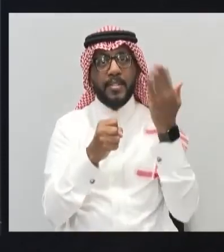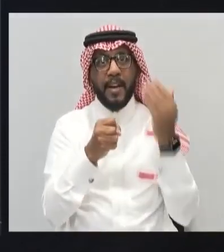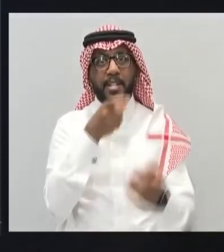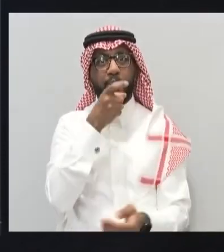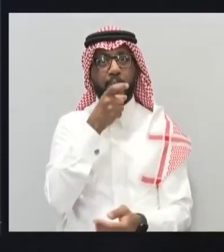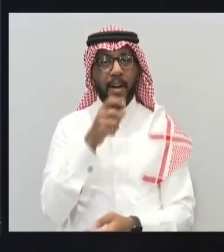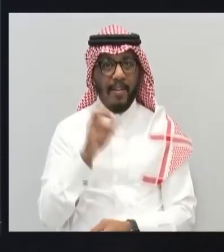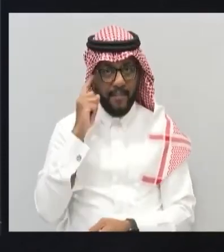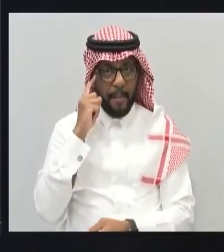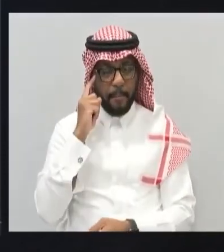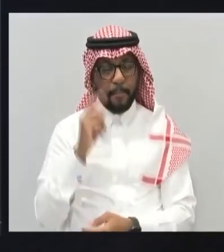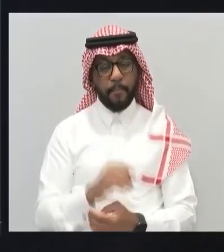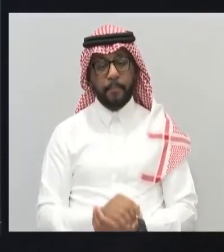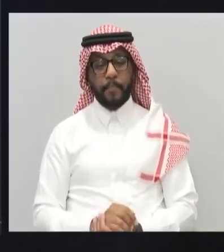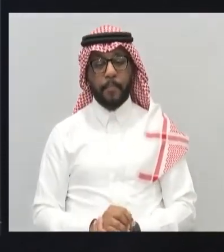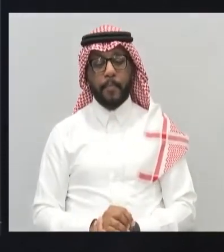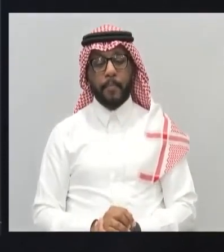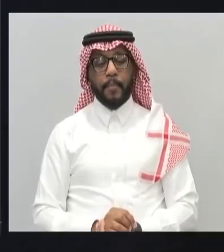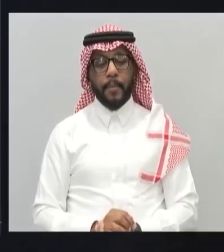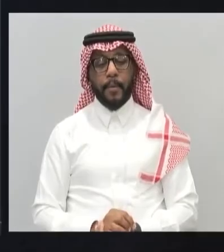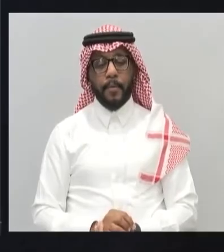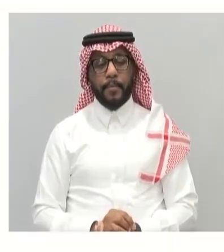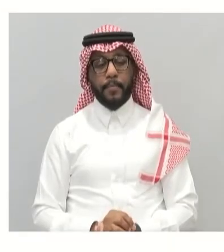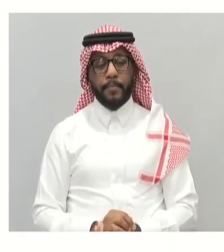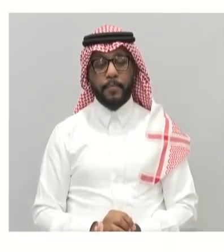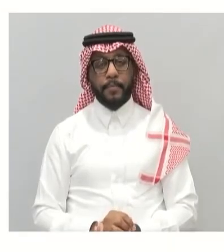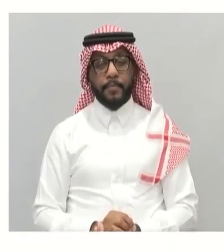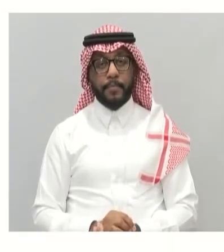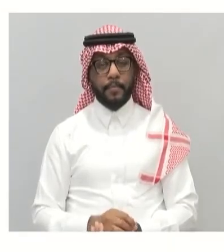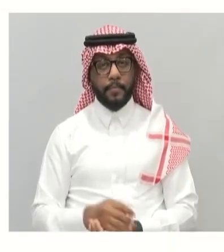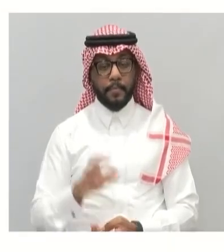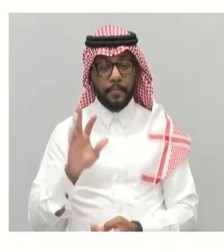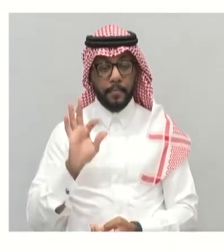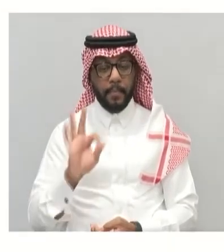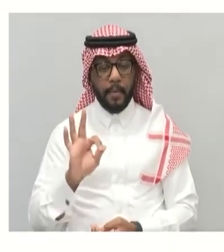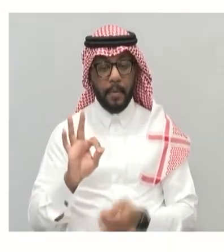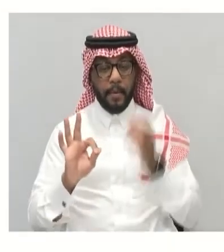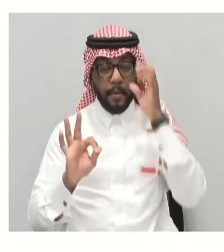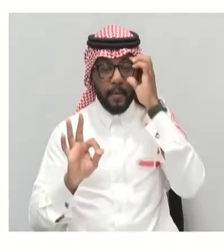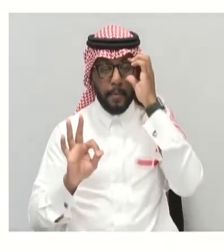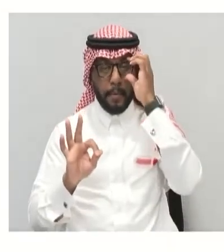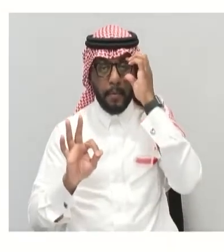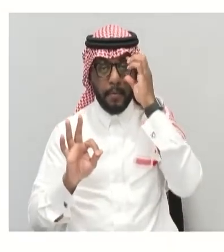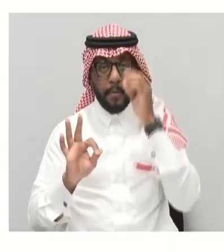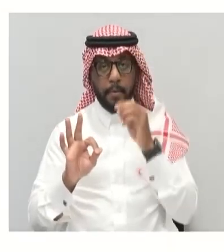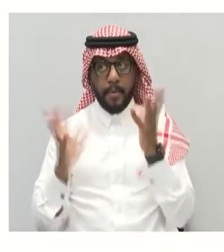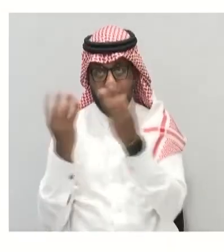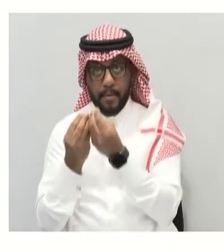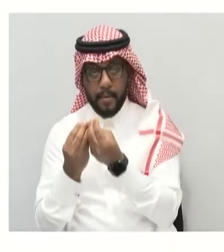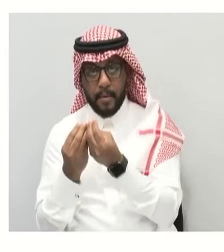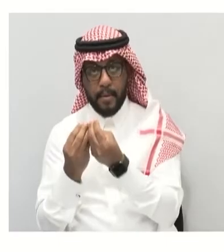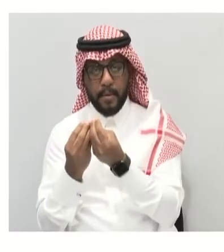في الافراد والتثنيه والجمع هل وافقت الحال صاحبها وهو المصلي في